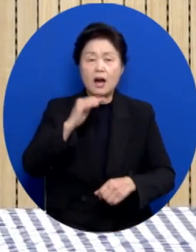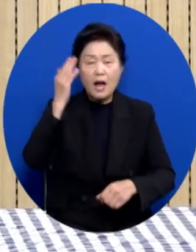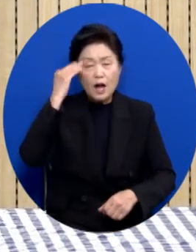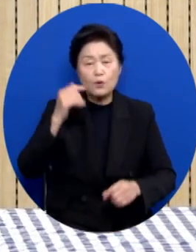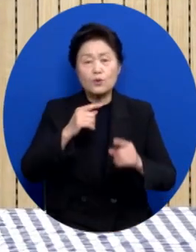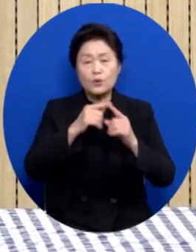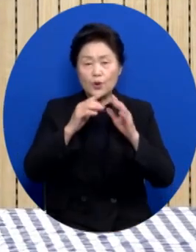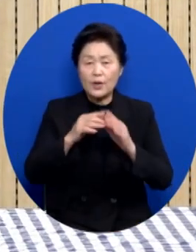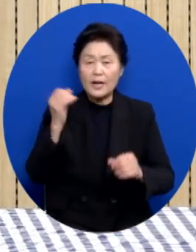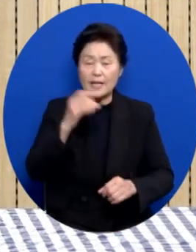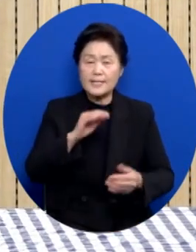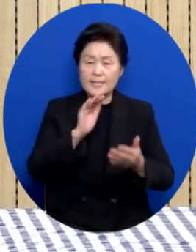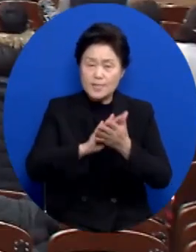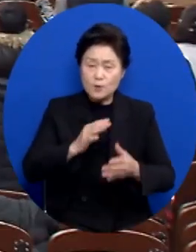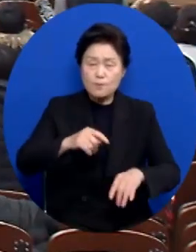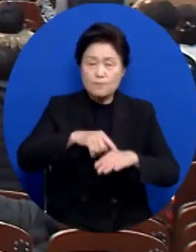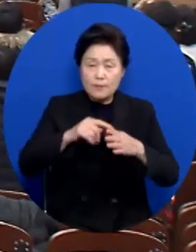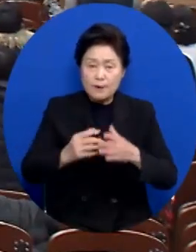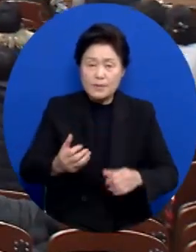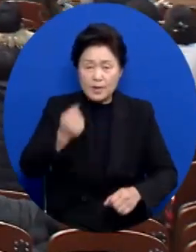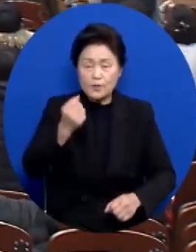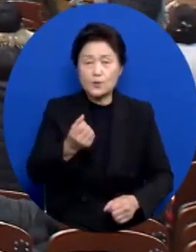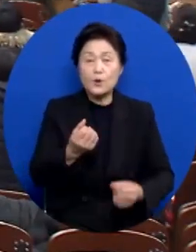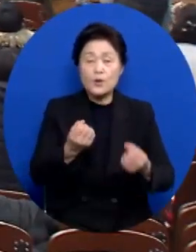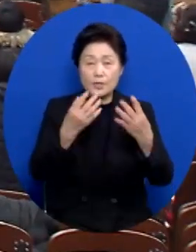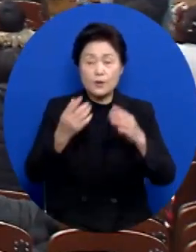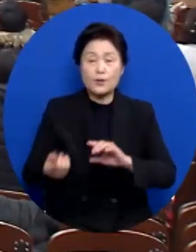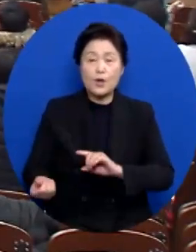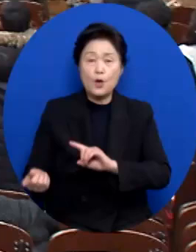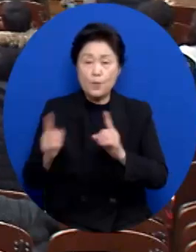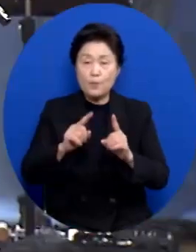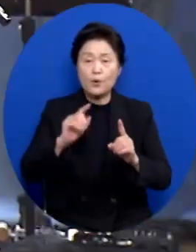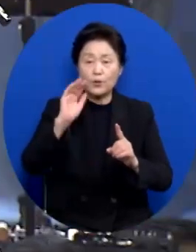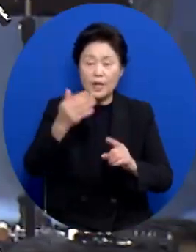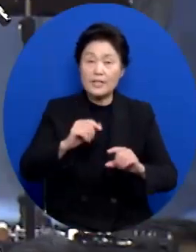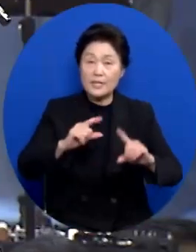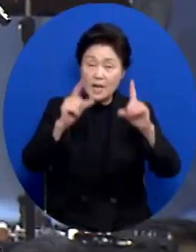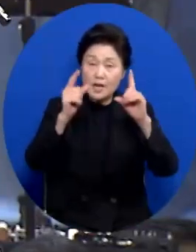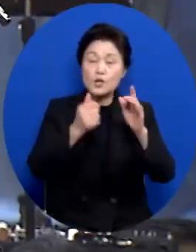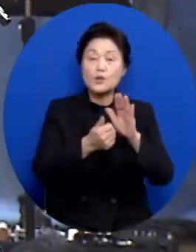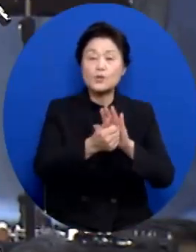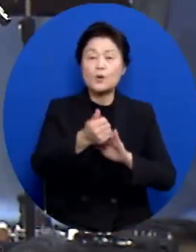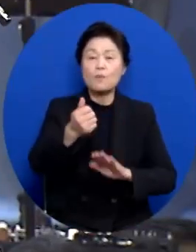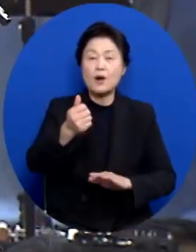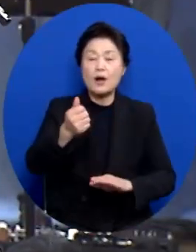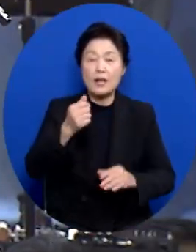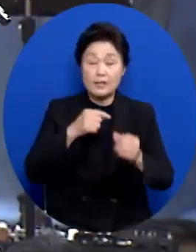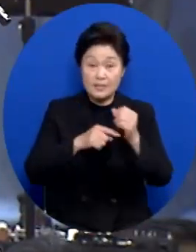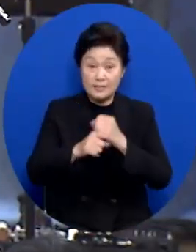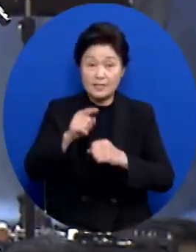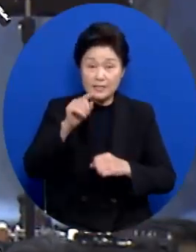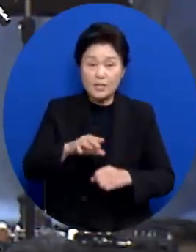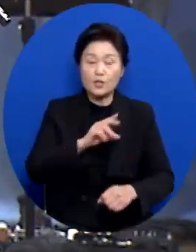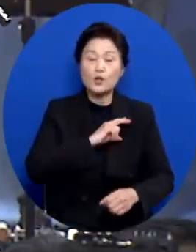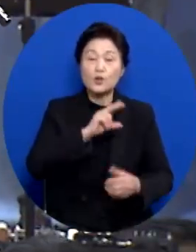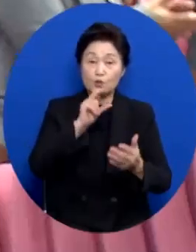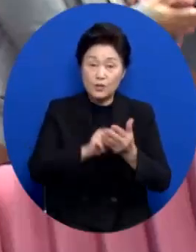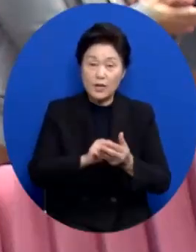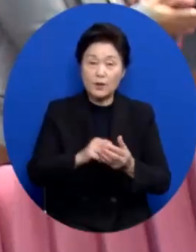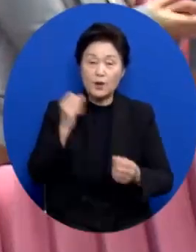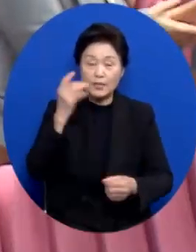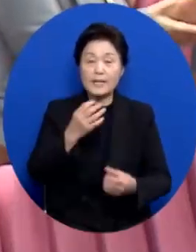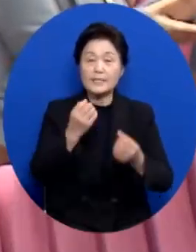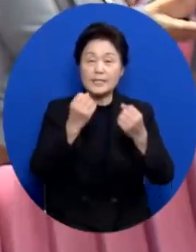우리 한국교회가 다시 예전같게 새롭게 회복되는 그날을 소망하는 뜻에서 이번 주제도